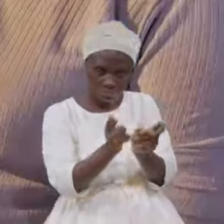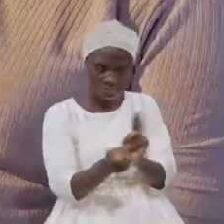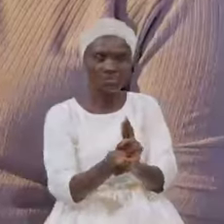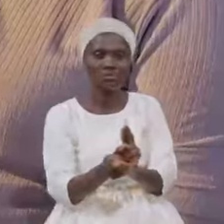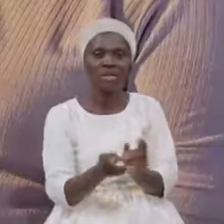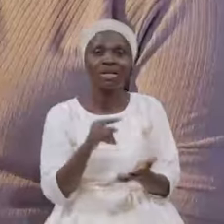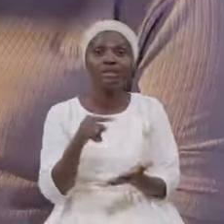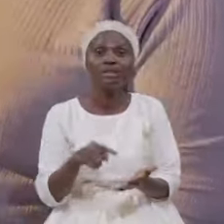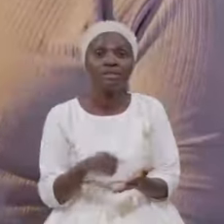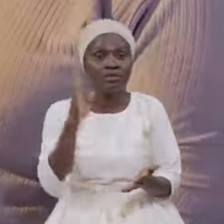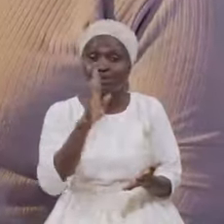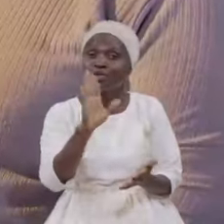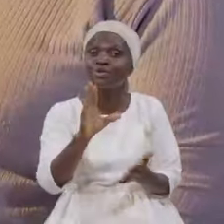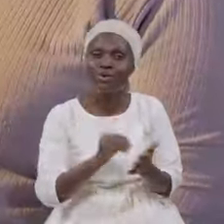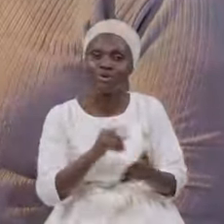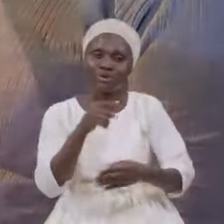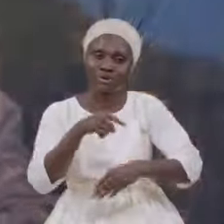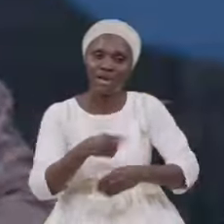de Jésus.